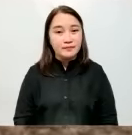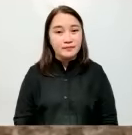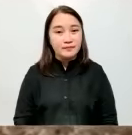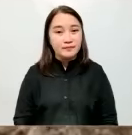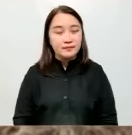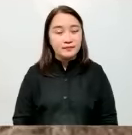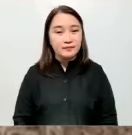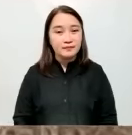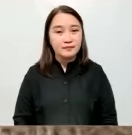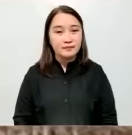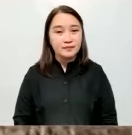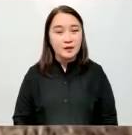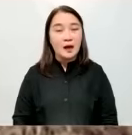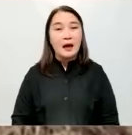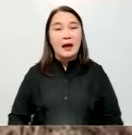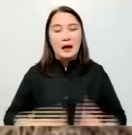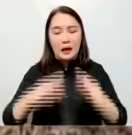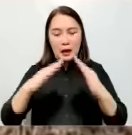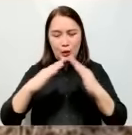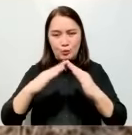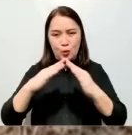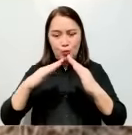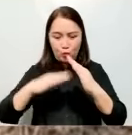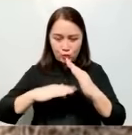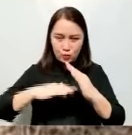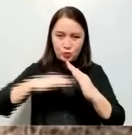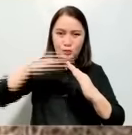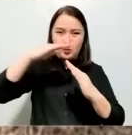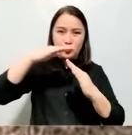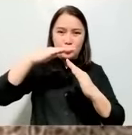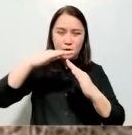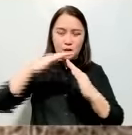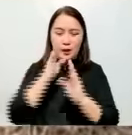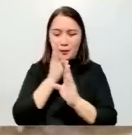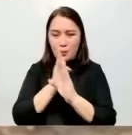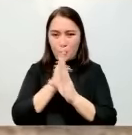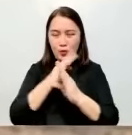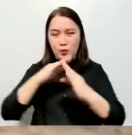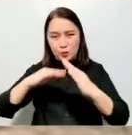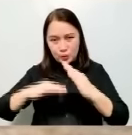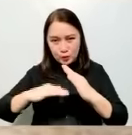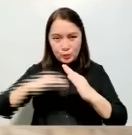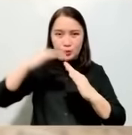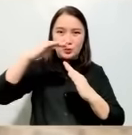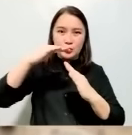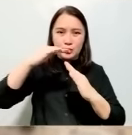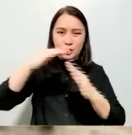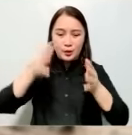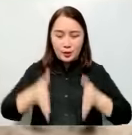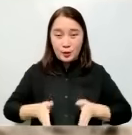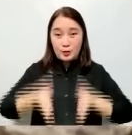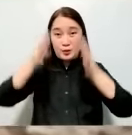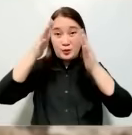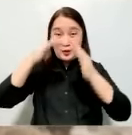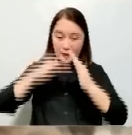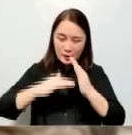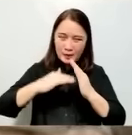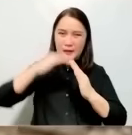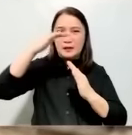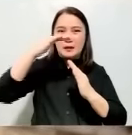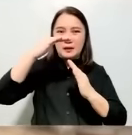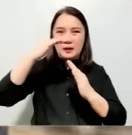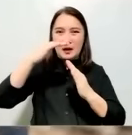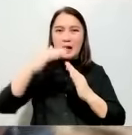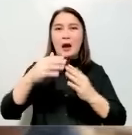Lampas tao, lampas bus, lampas 5 palapag na gusali. Ganyang kalaki, kung karami, yung dami ng lupa,